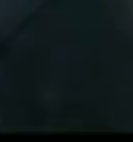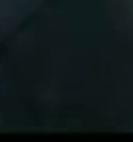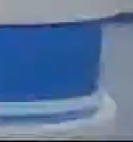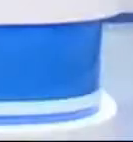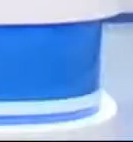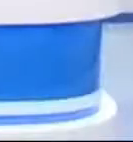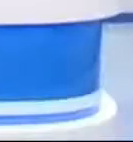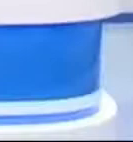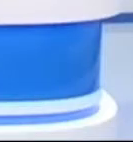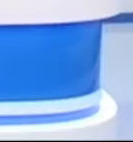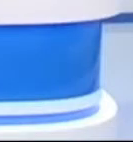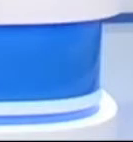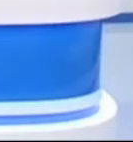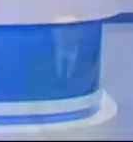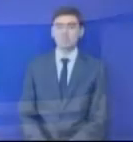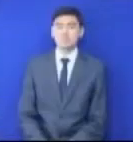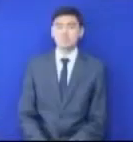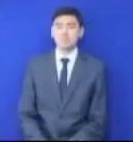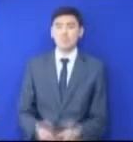Рубика.